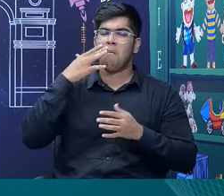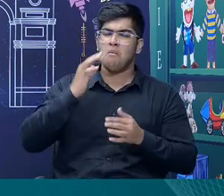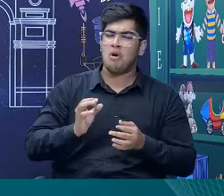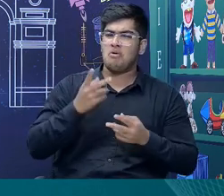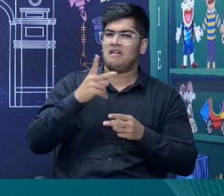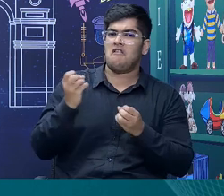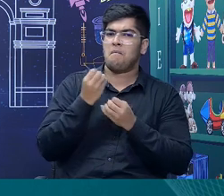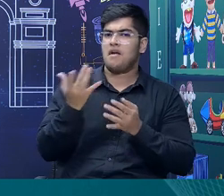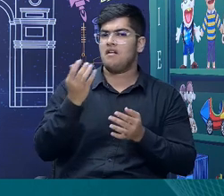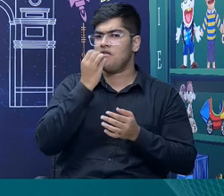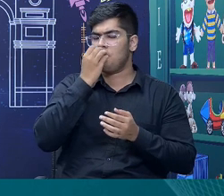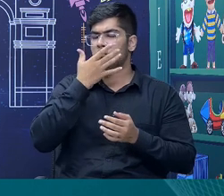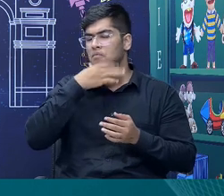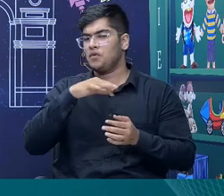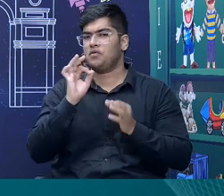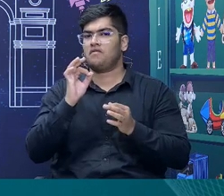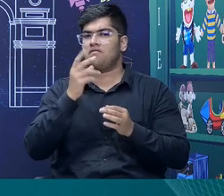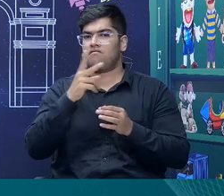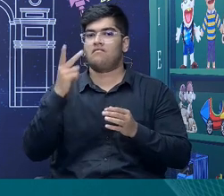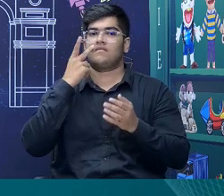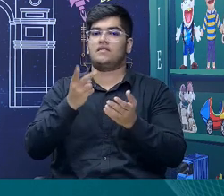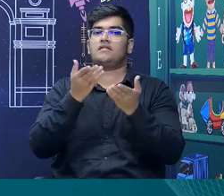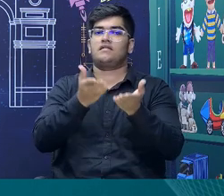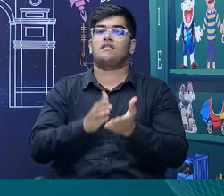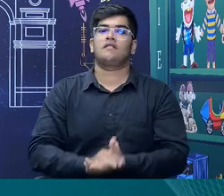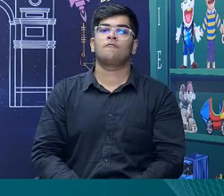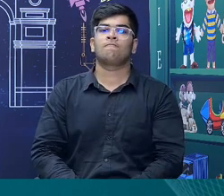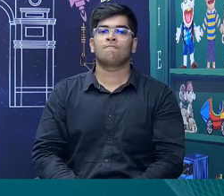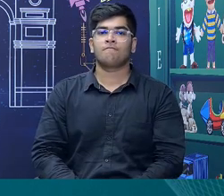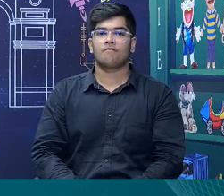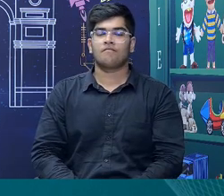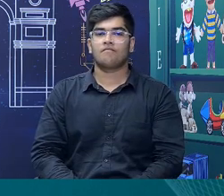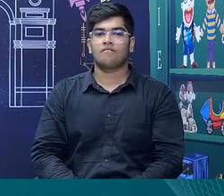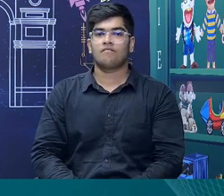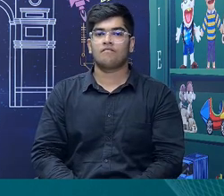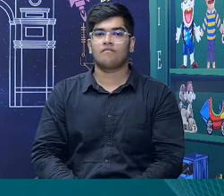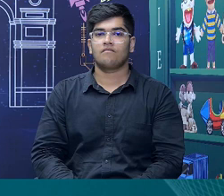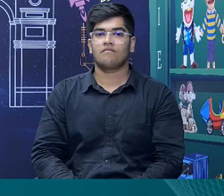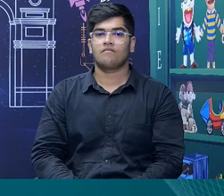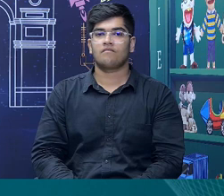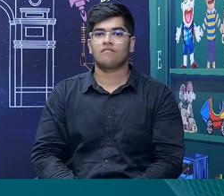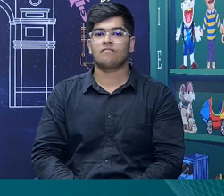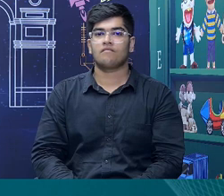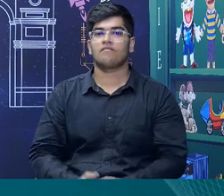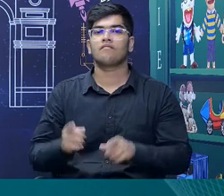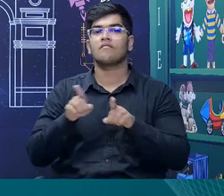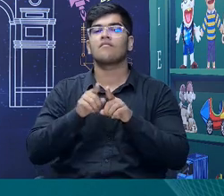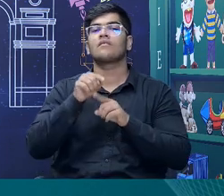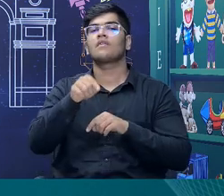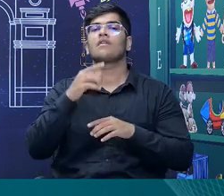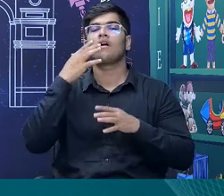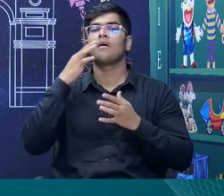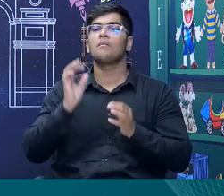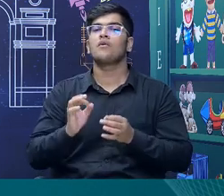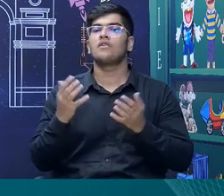इसका मैं चित्र आपको दिखाई हूं यह देखिए इस तरह से अब इसका साइनिफिकेंस में